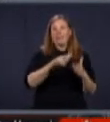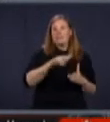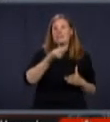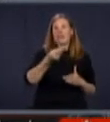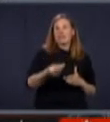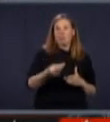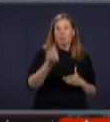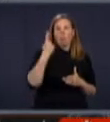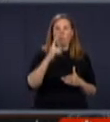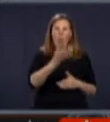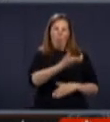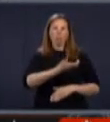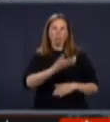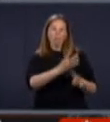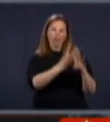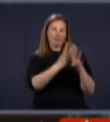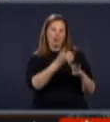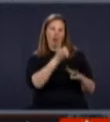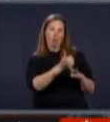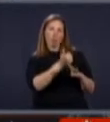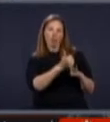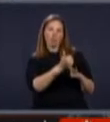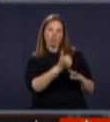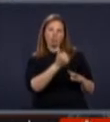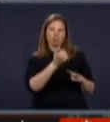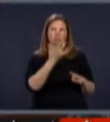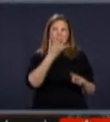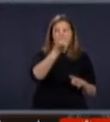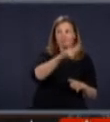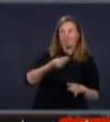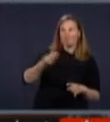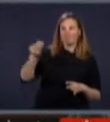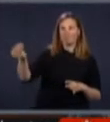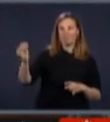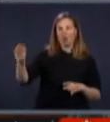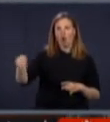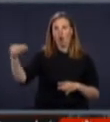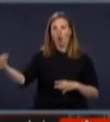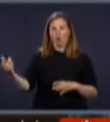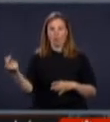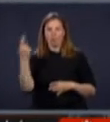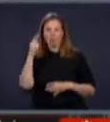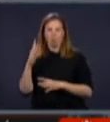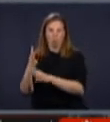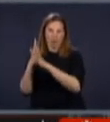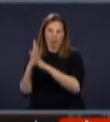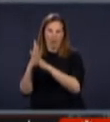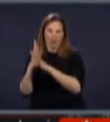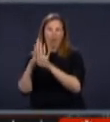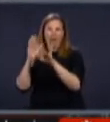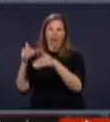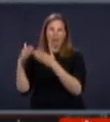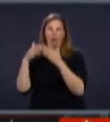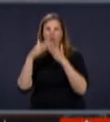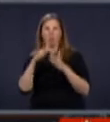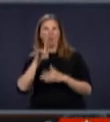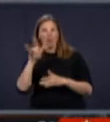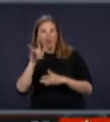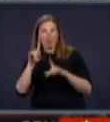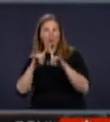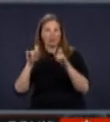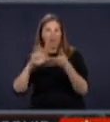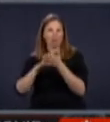le règlement prévoit que le gouvernement peut puiser dans le fonds pour rembourser les clients et ensuite se tourner vers les transporteurs, et ensuite le gouvernement donc, peut